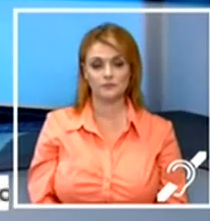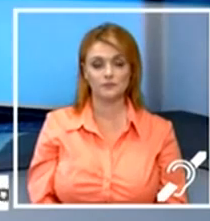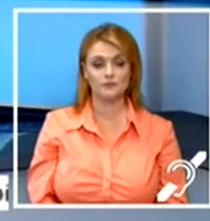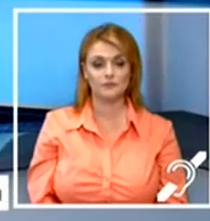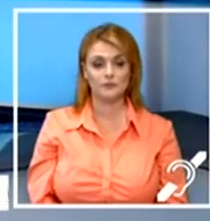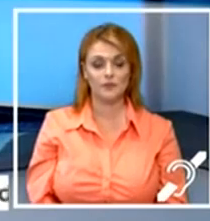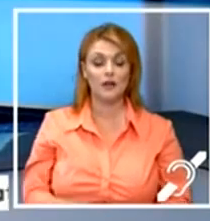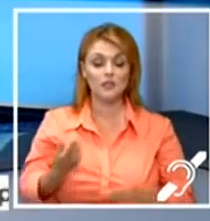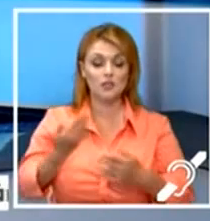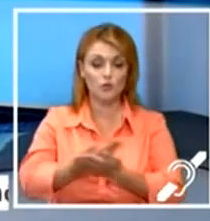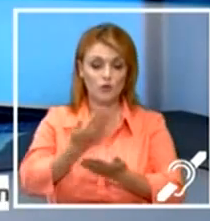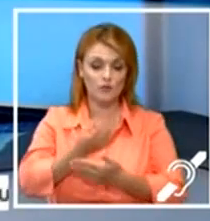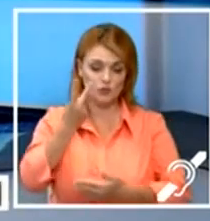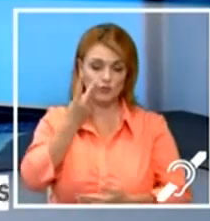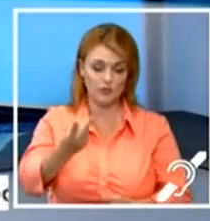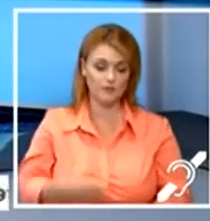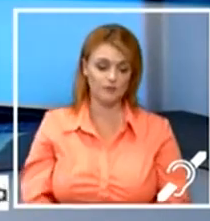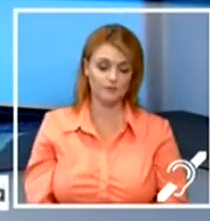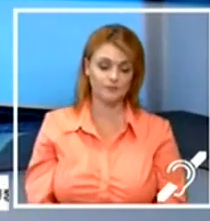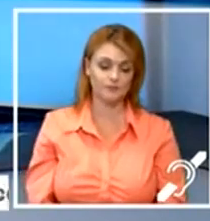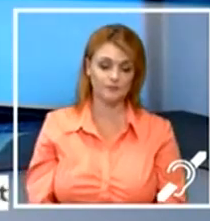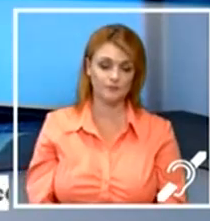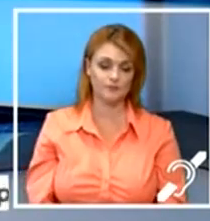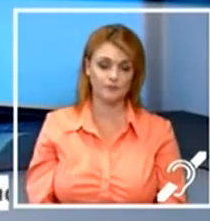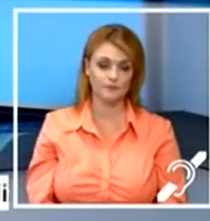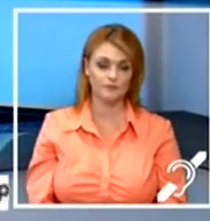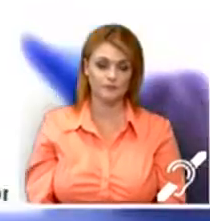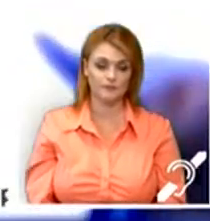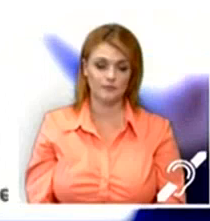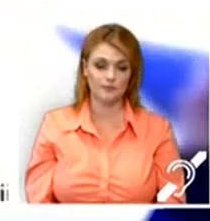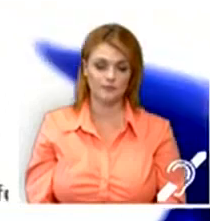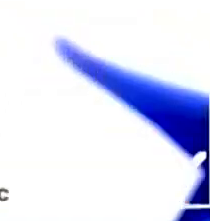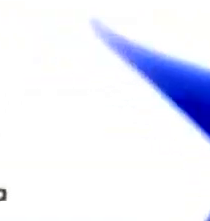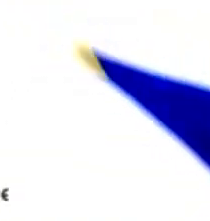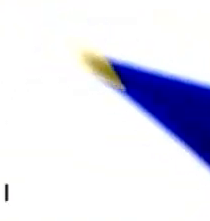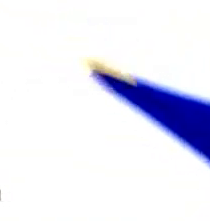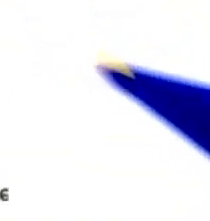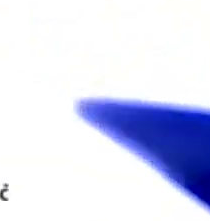economice. Sunt știri pe care vă invit să le urmăriți în rubrica Europa Azi.